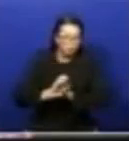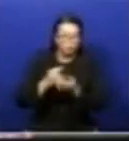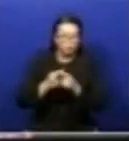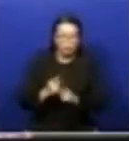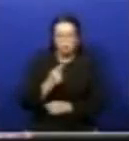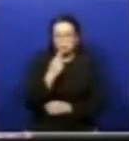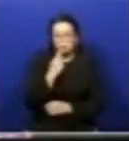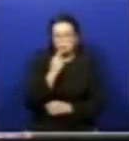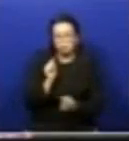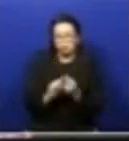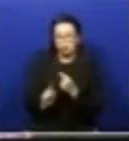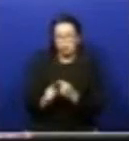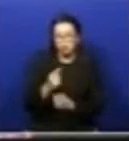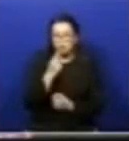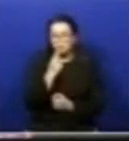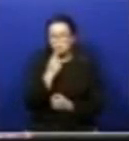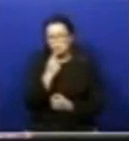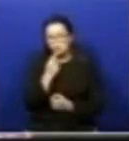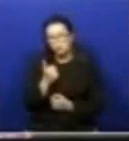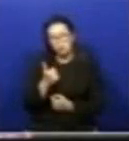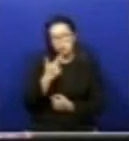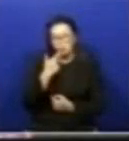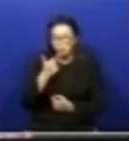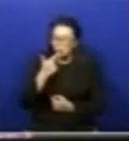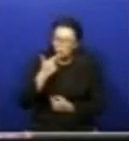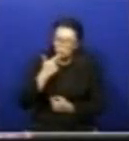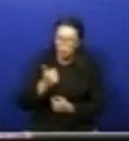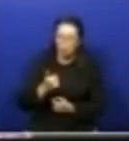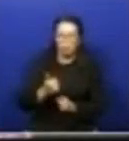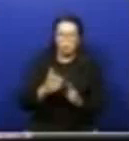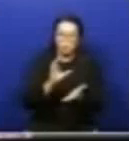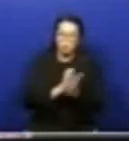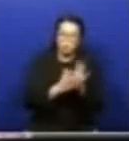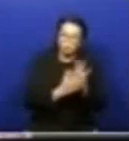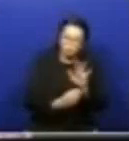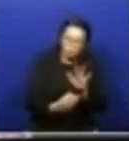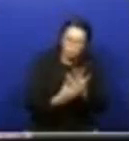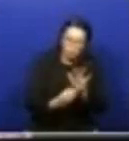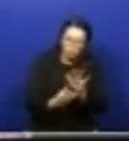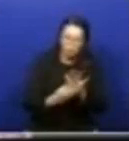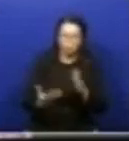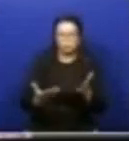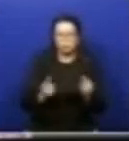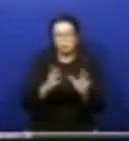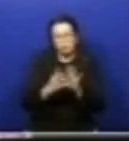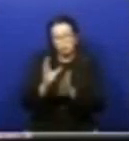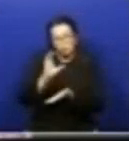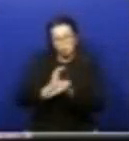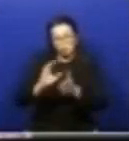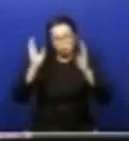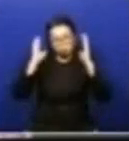ดนี่ท่านพูดเอาแต่ความสวยงามอบอบรมอบสัมมนาอบประชาสัม